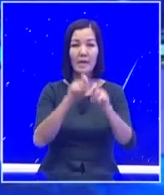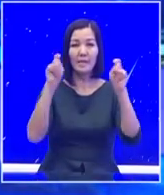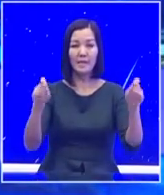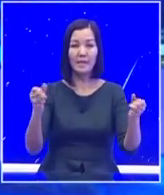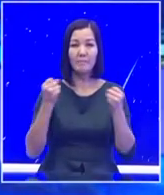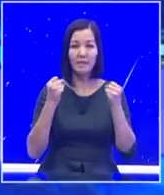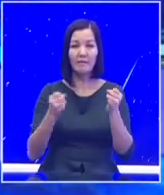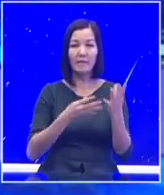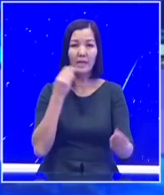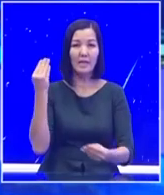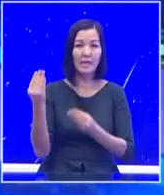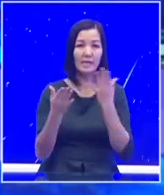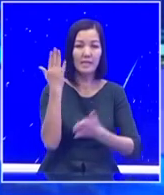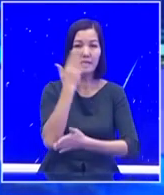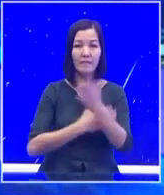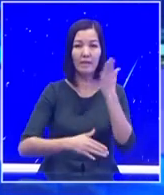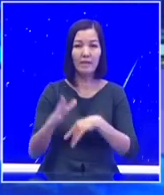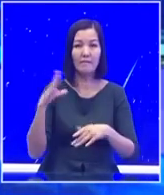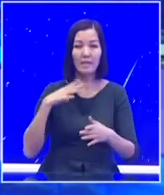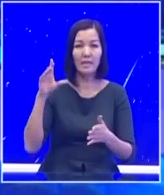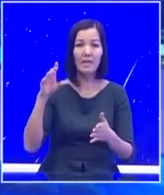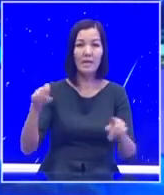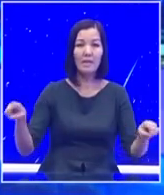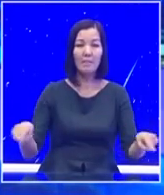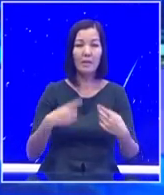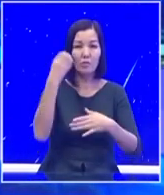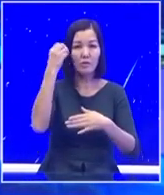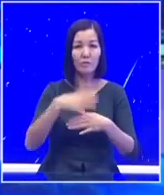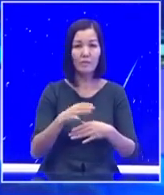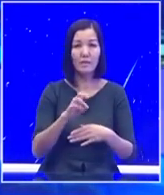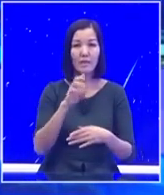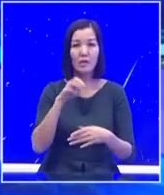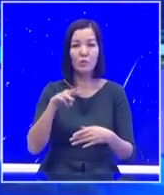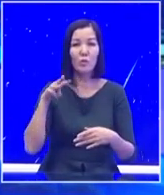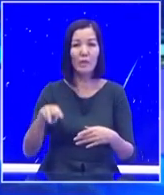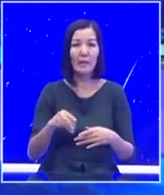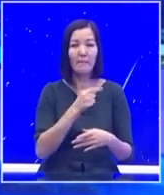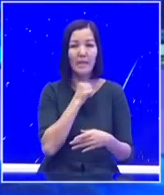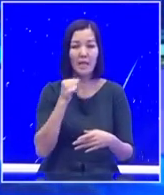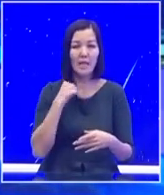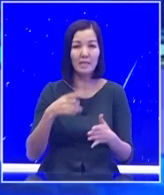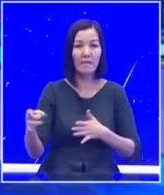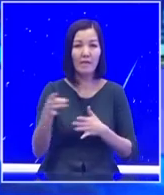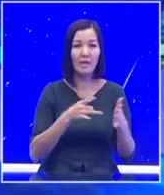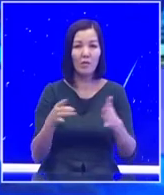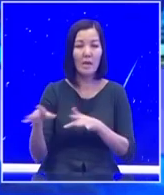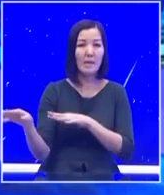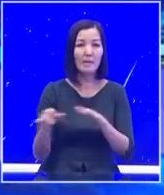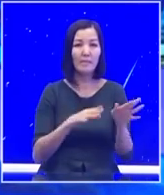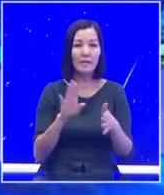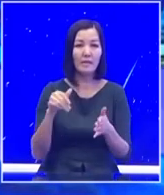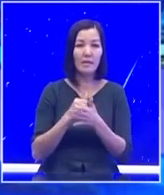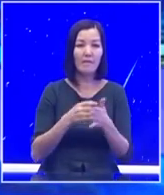Церемония открытия спортивных игр среди инвалидов состоялась в реабилитационном центре «Акжол-М» Талгарского района.